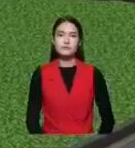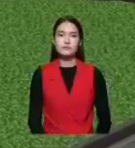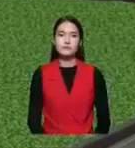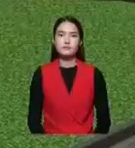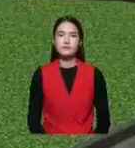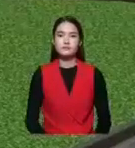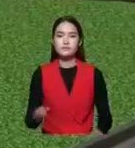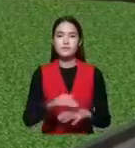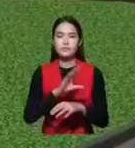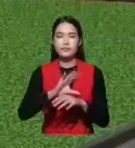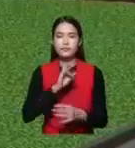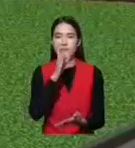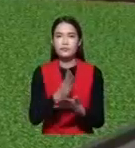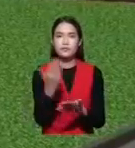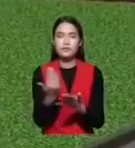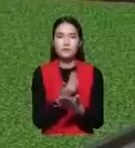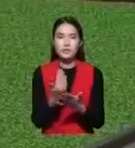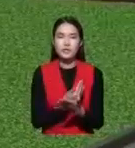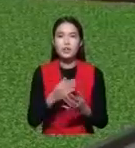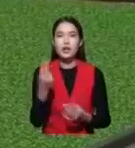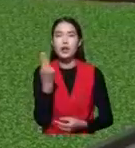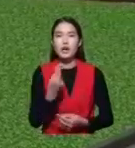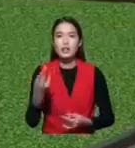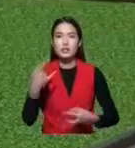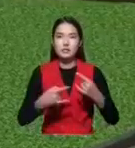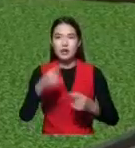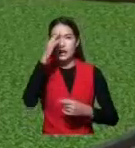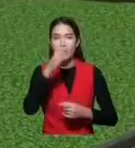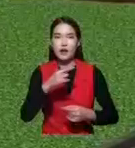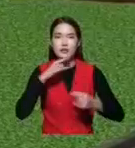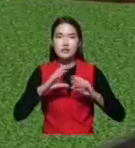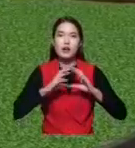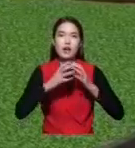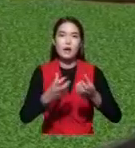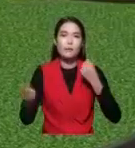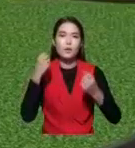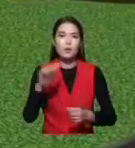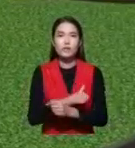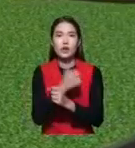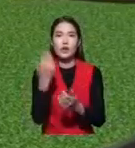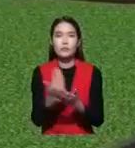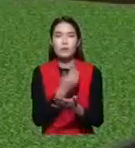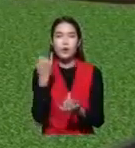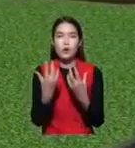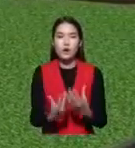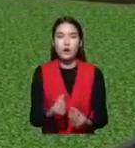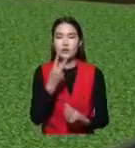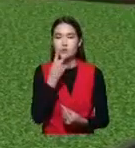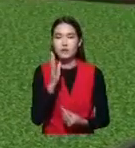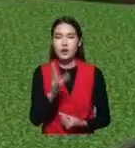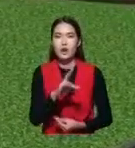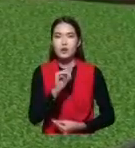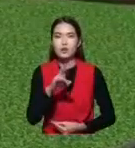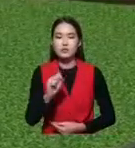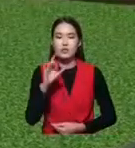Қайырлы кеш, спорт сүйер қауым, сіздермен Астана телеарнасында Қазақстандық және әлемдік спорттағы басты жаңалықтар туралы күнделікті 5 минут айдары. Менің атым